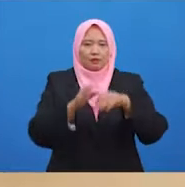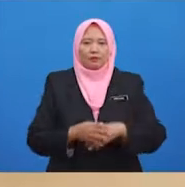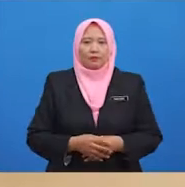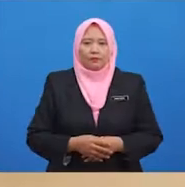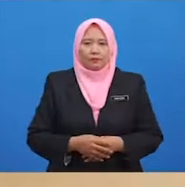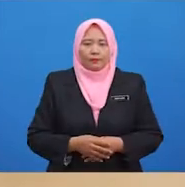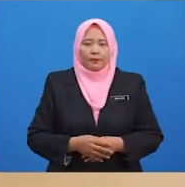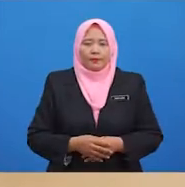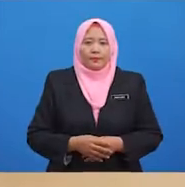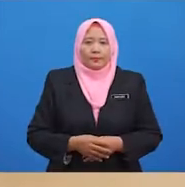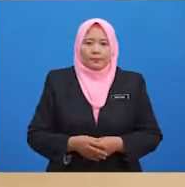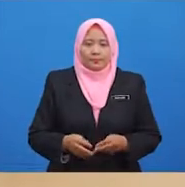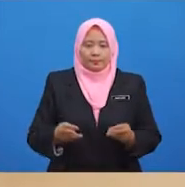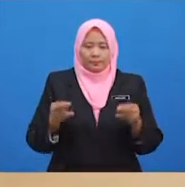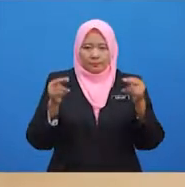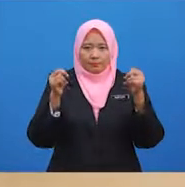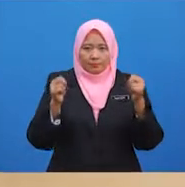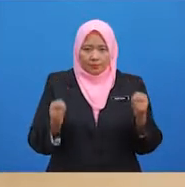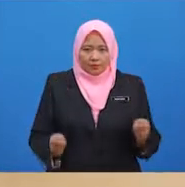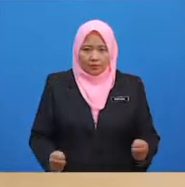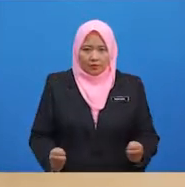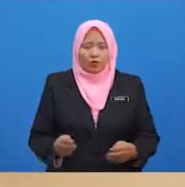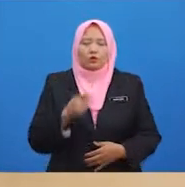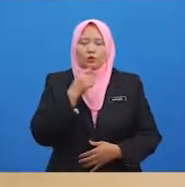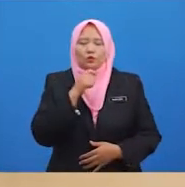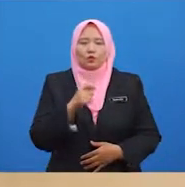nelayan tua di pondoknya.